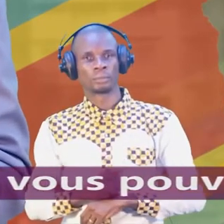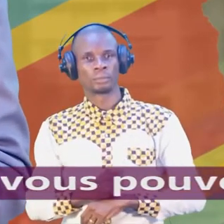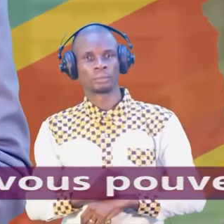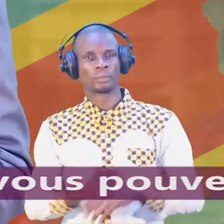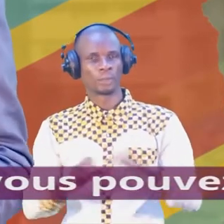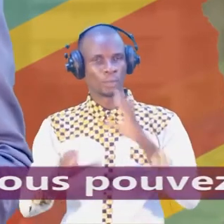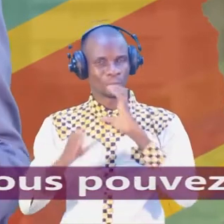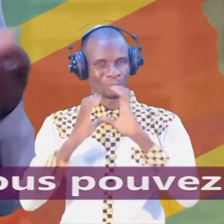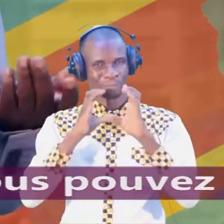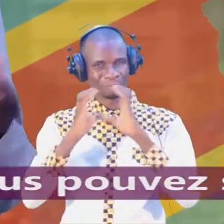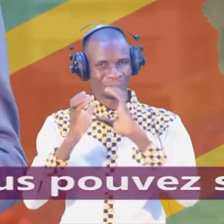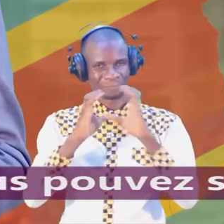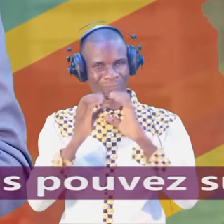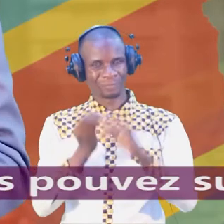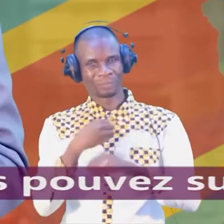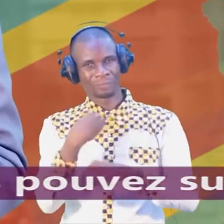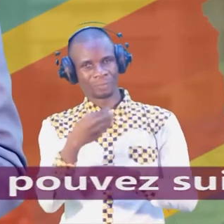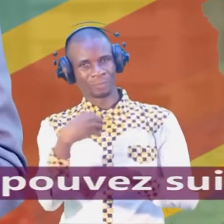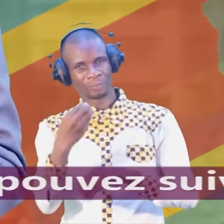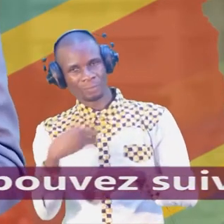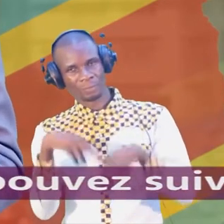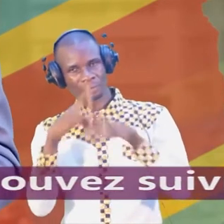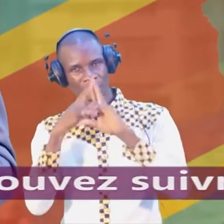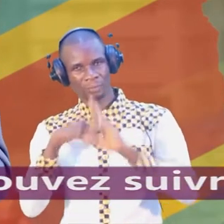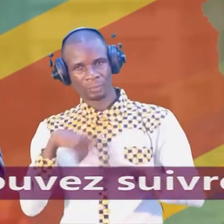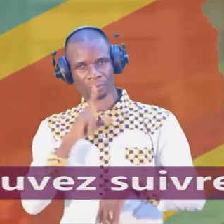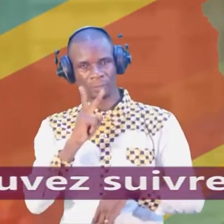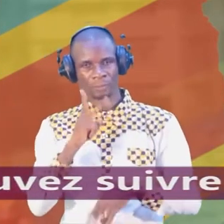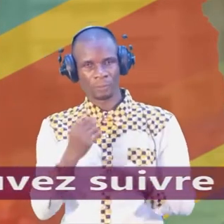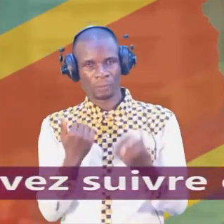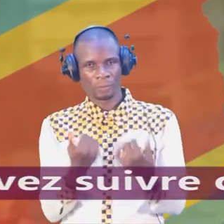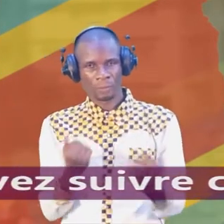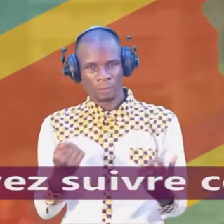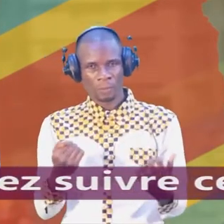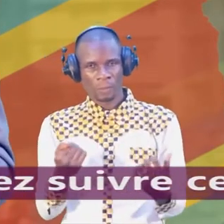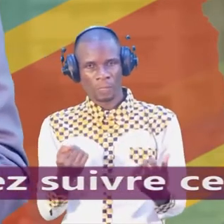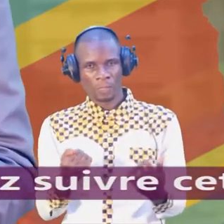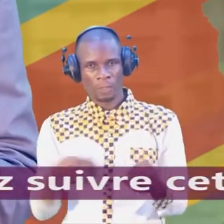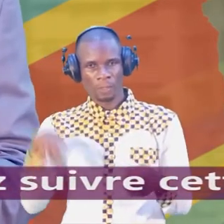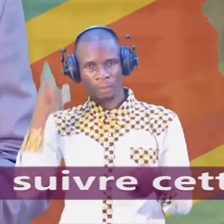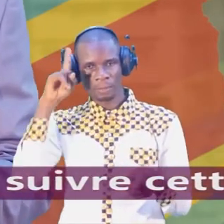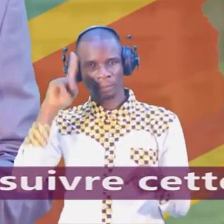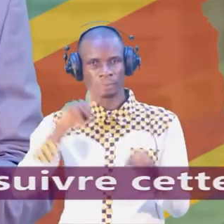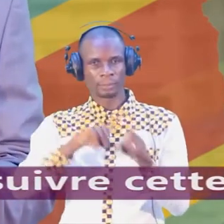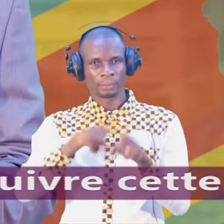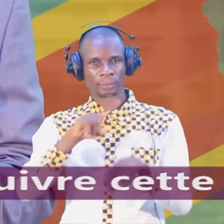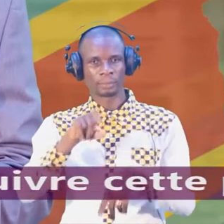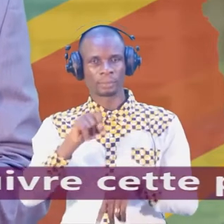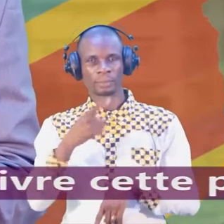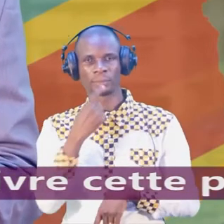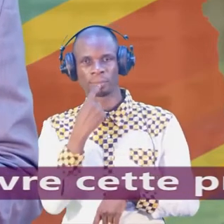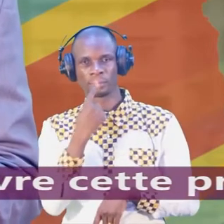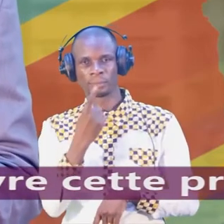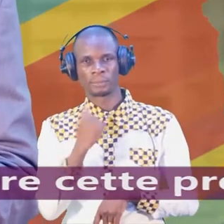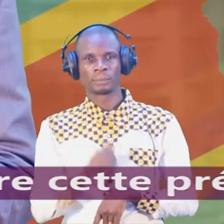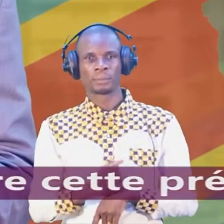contact direct pour vous donner de la satisfaction. Aujourd'hui, il y a un frère qui leo pose la question qui dit, swali,